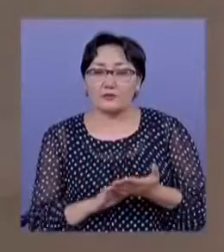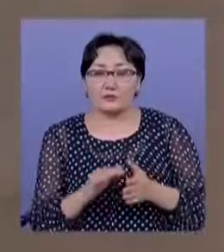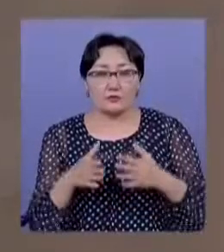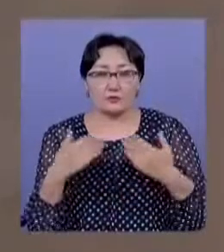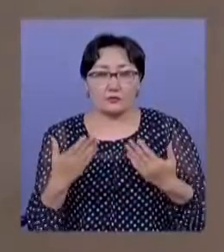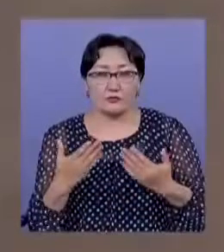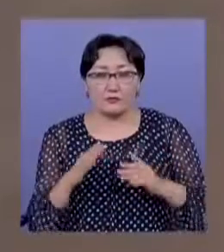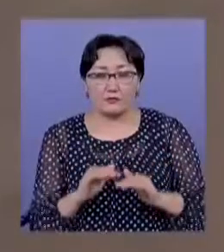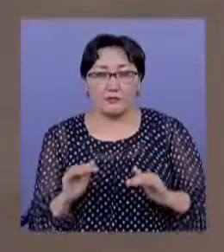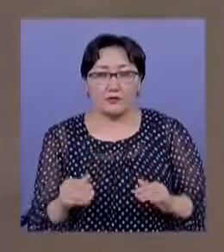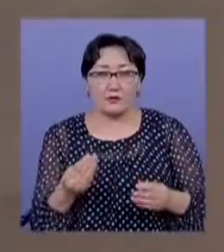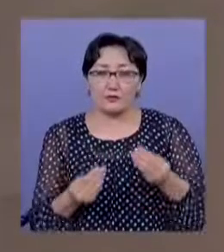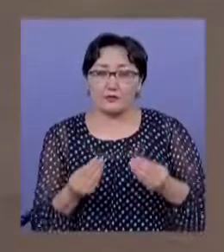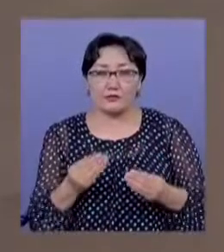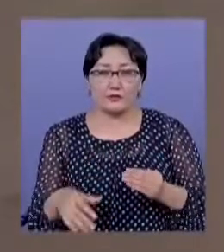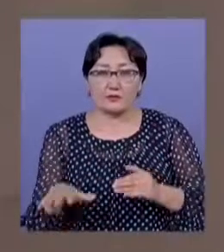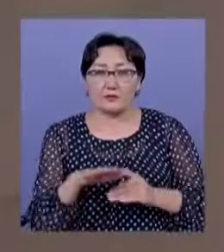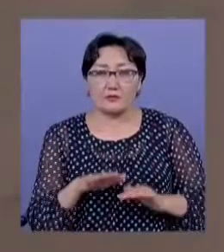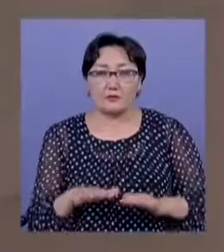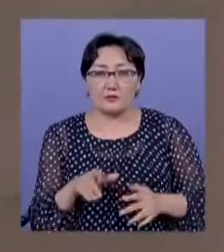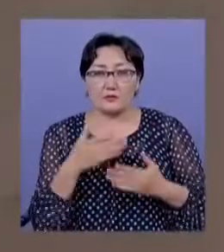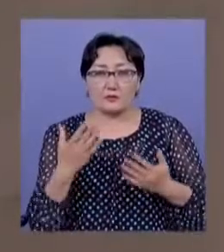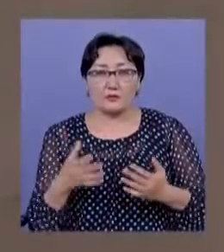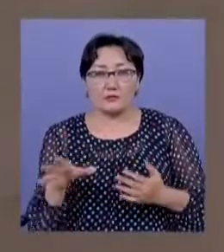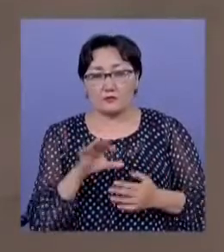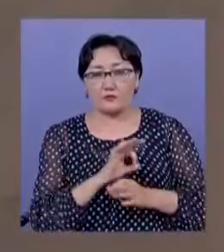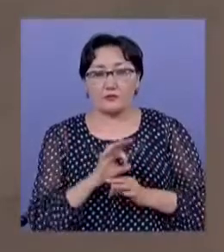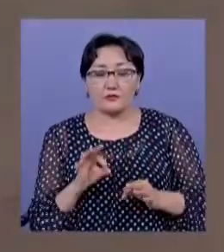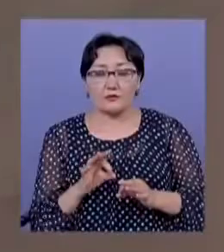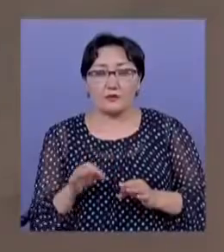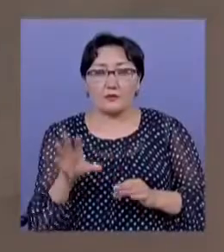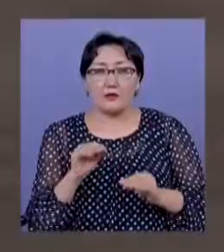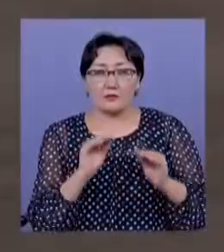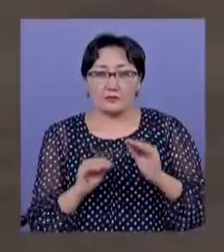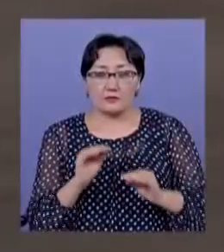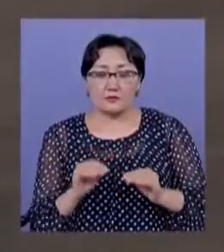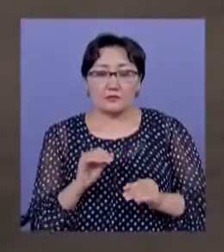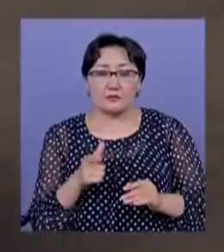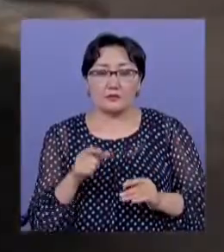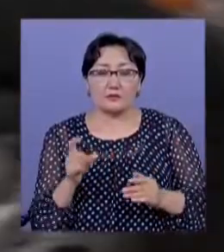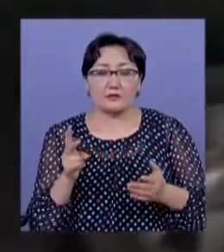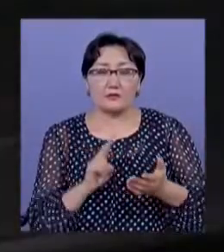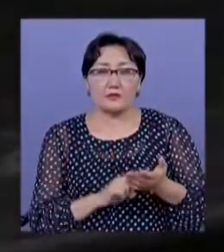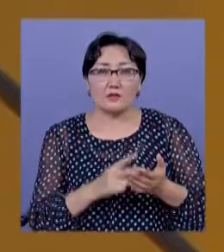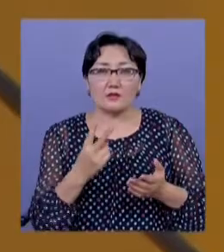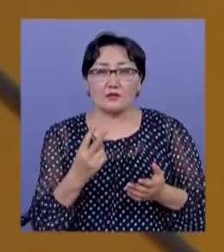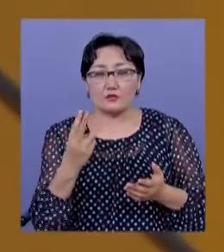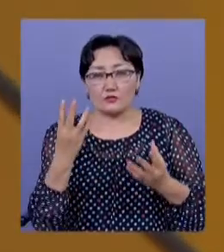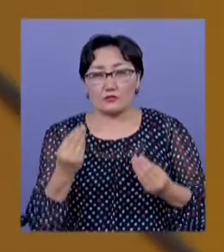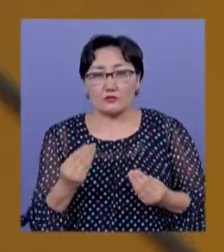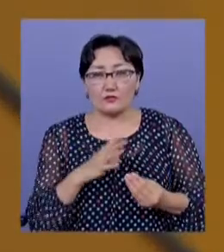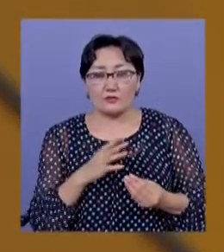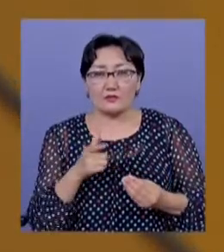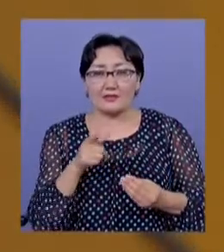мияқта. Балалар ойнайтын бәрі. Құдай шүкір жақсы, бәрін салып берді. Газ қосылғанына 2-3 күн болды.